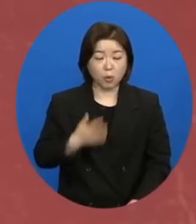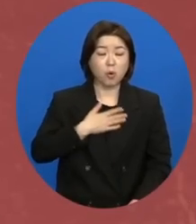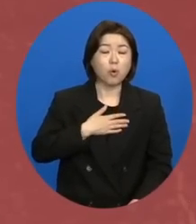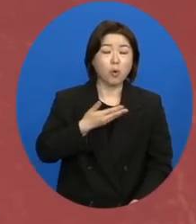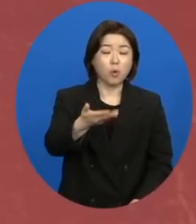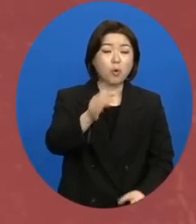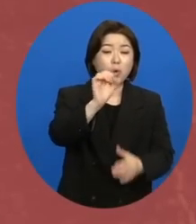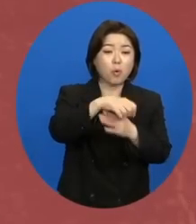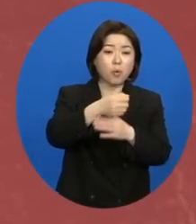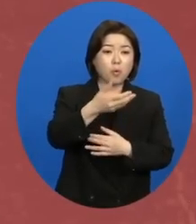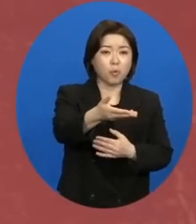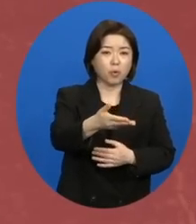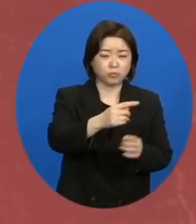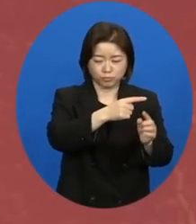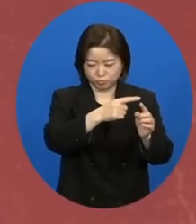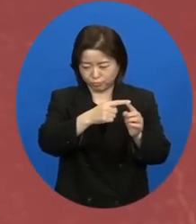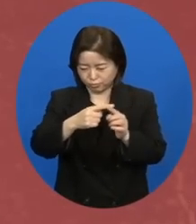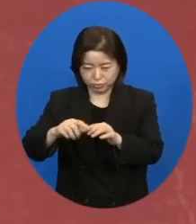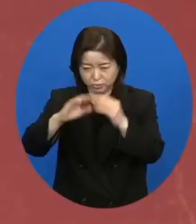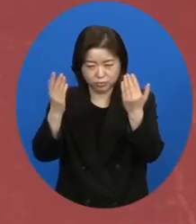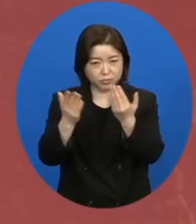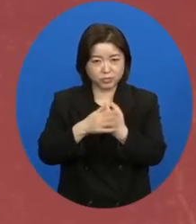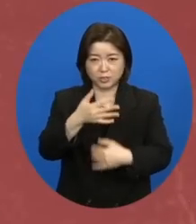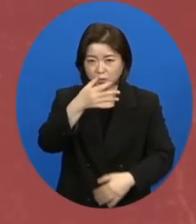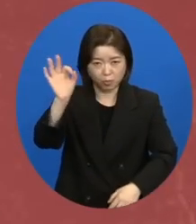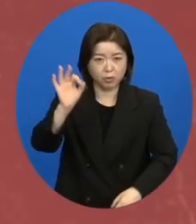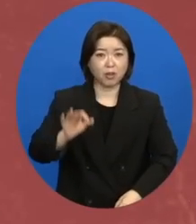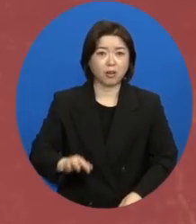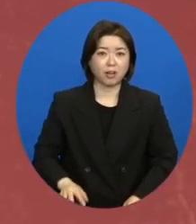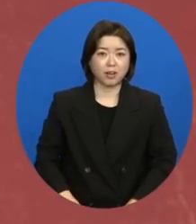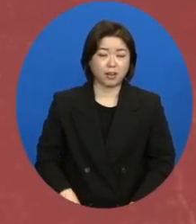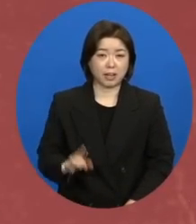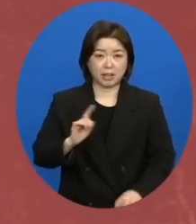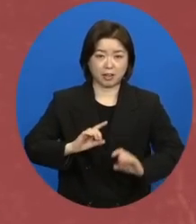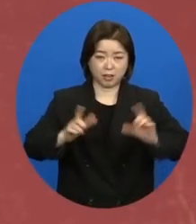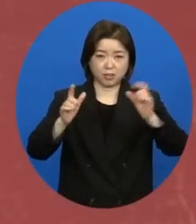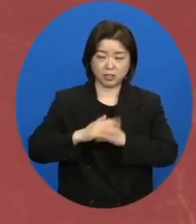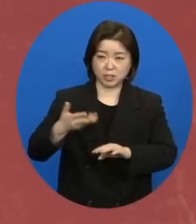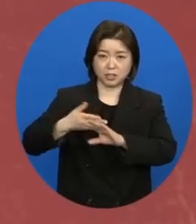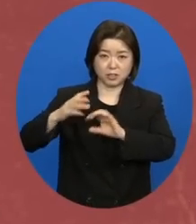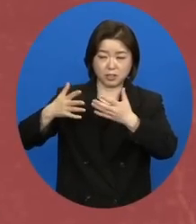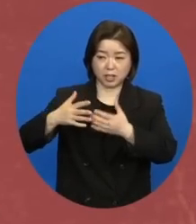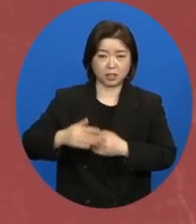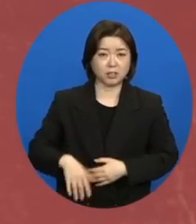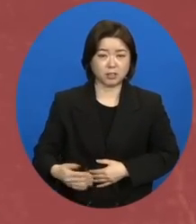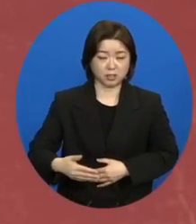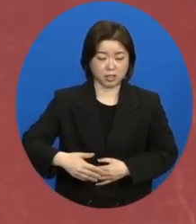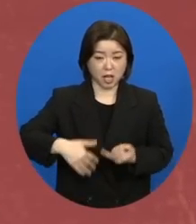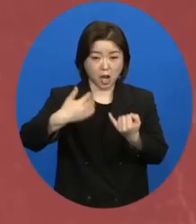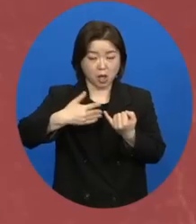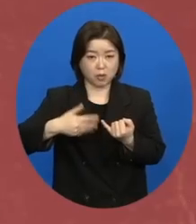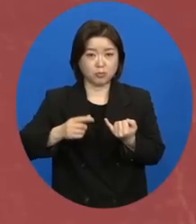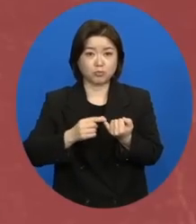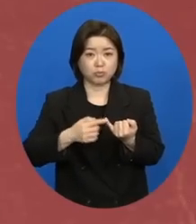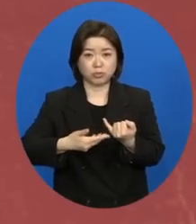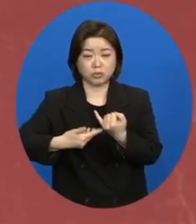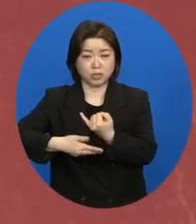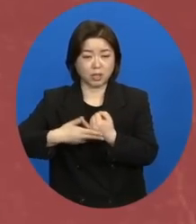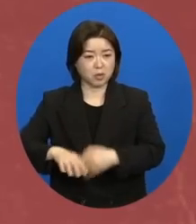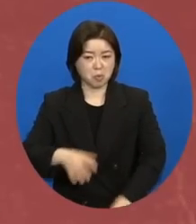알았어요 해줄게요. 얼마나 아싸라냐면요, 어느 날 애국 갔다가 부인 달라는데 오, 예 그러고 주는